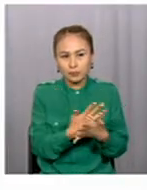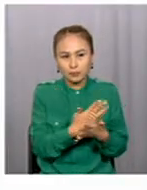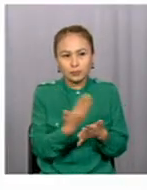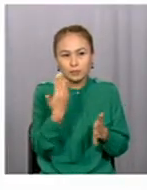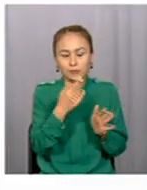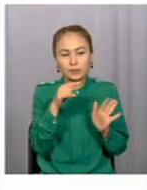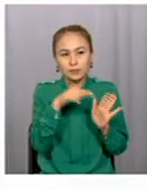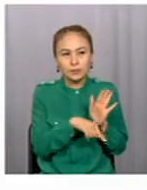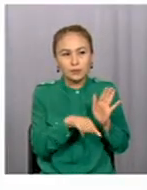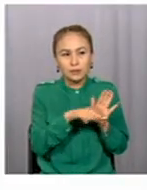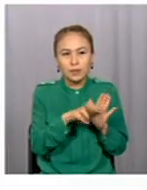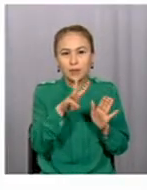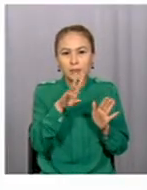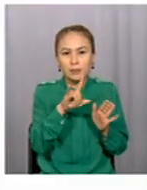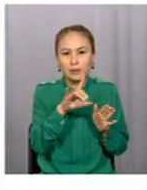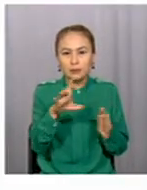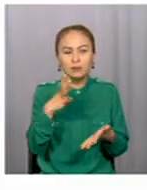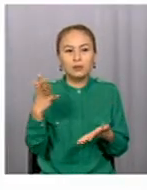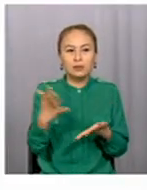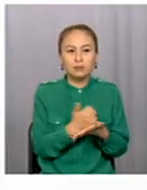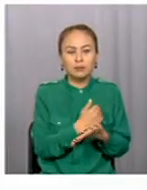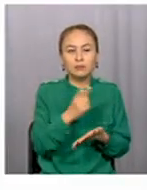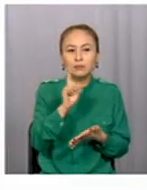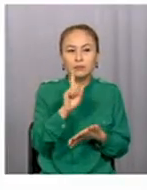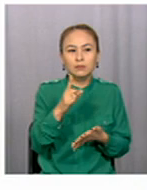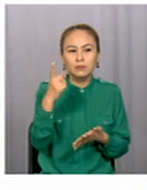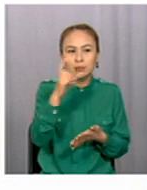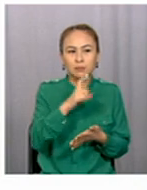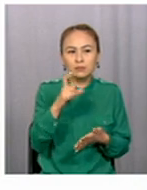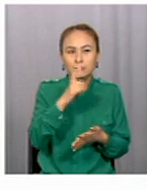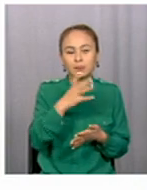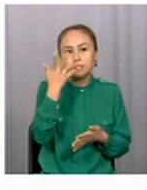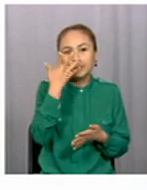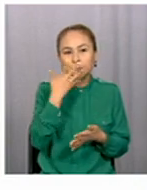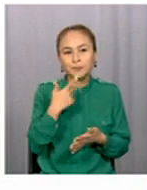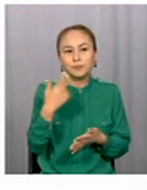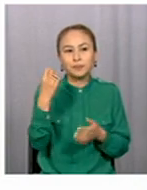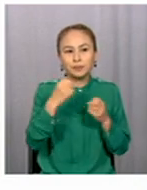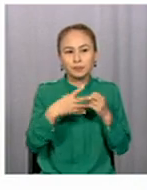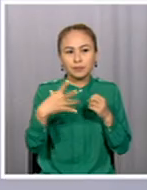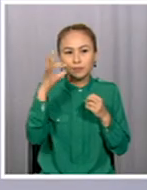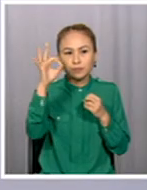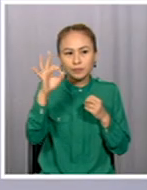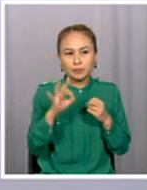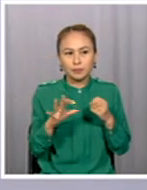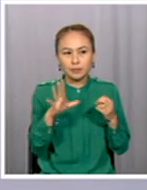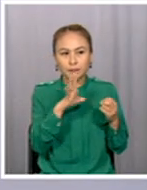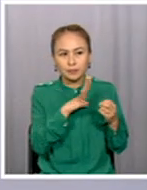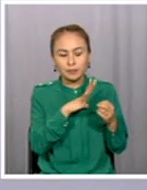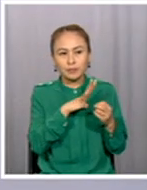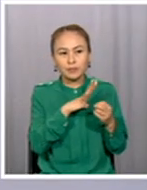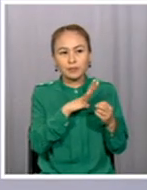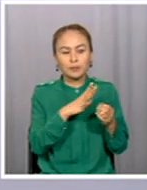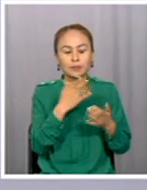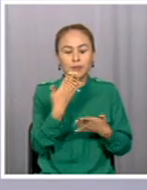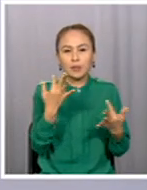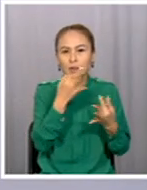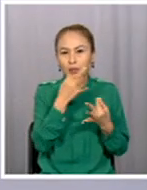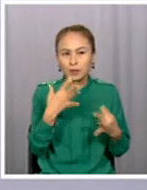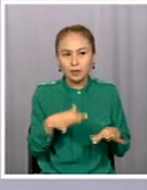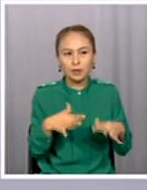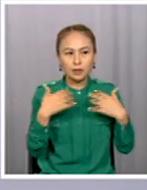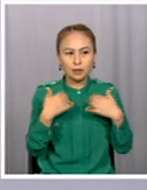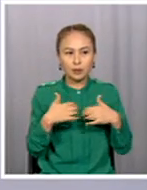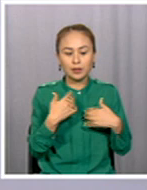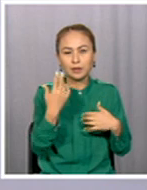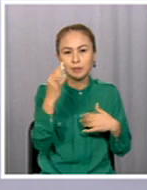мысты анықтау үшін біз қараймыз, е? Мына көгілдір түсті мыс 15%-ті құрап тұр. Біз білеміз, е? Кез келген санның